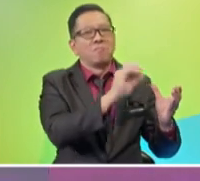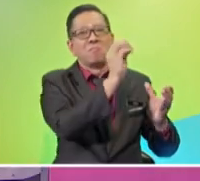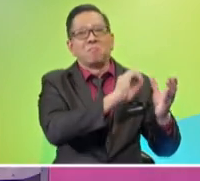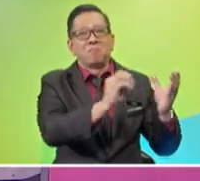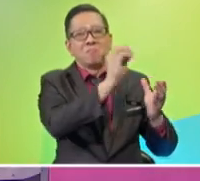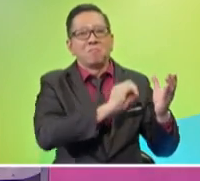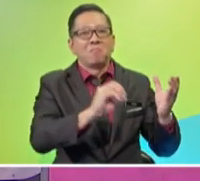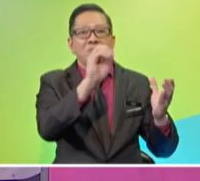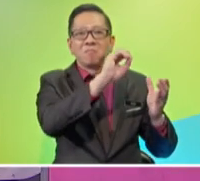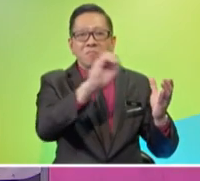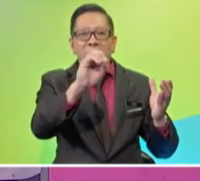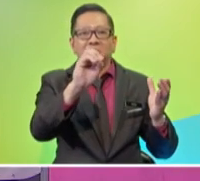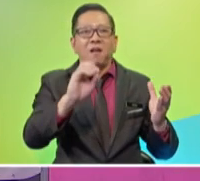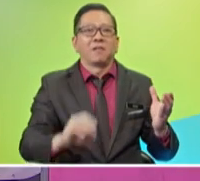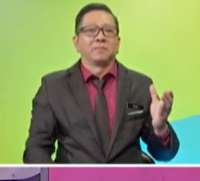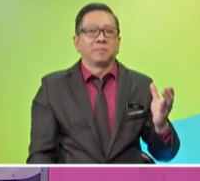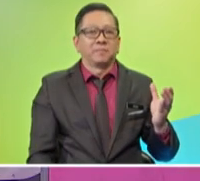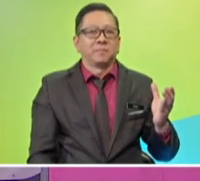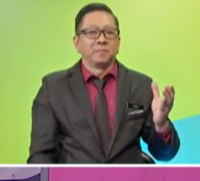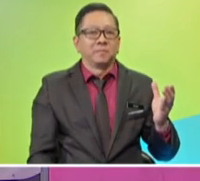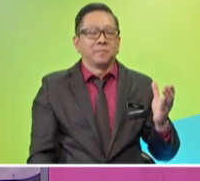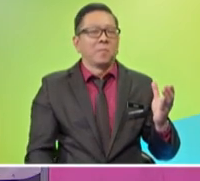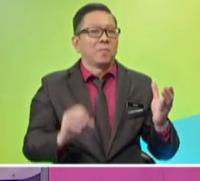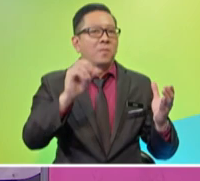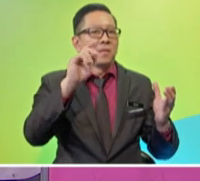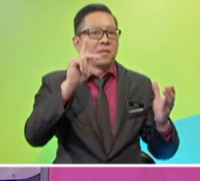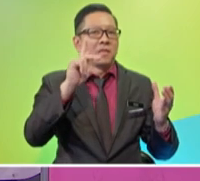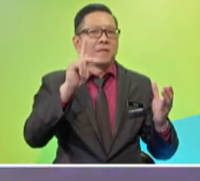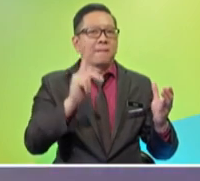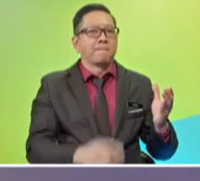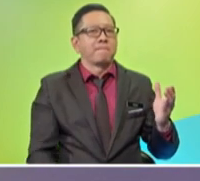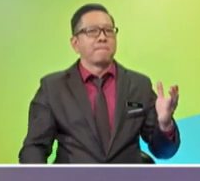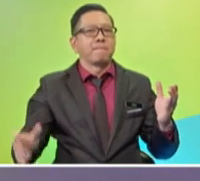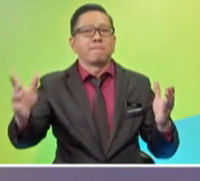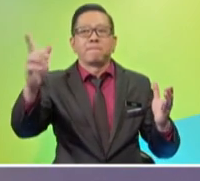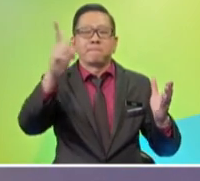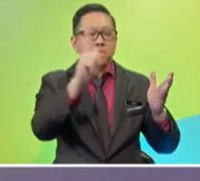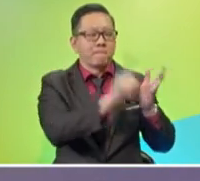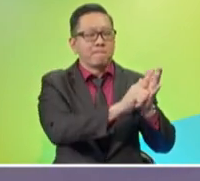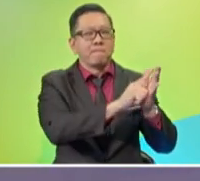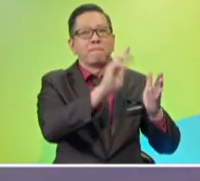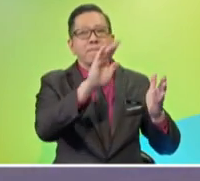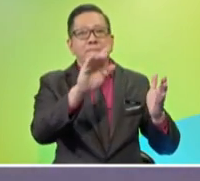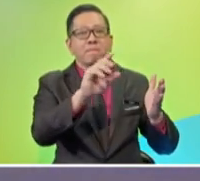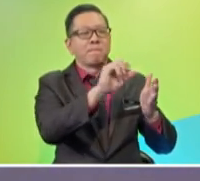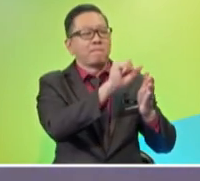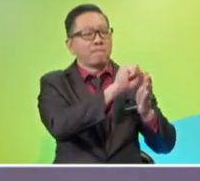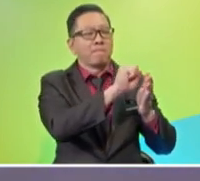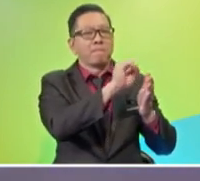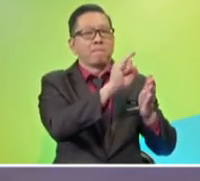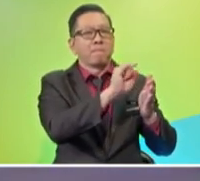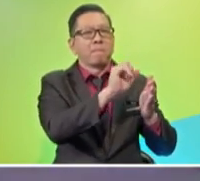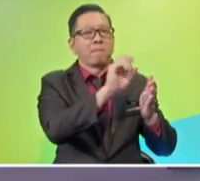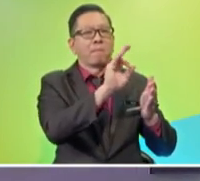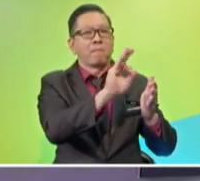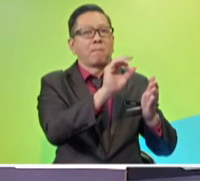adalah sifar. Sifar. Ya. Yeah. Okey, Mira tampal sifar di sini. Ya, sifar di situ.